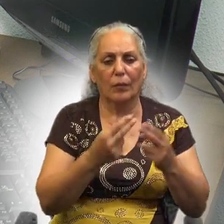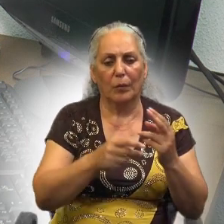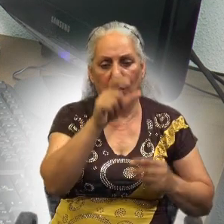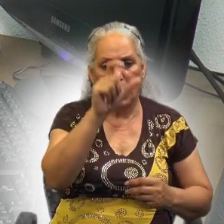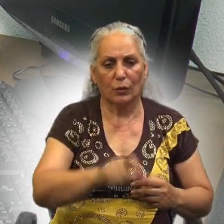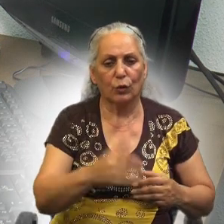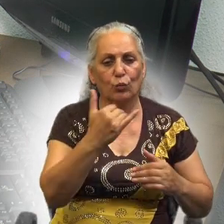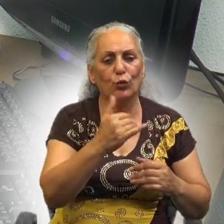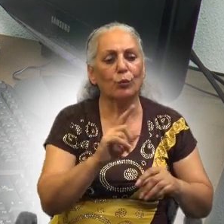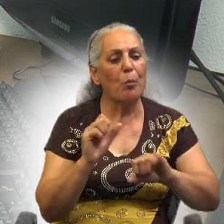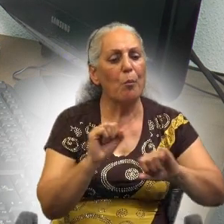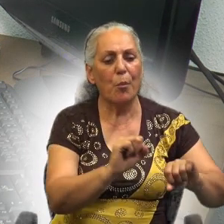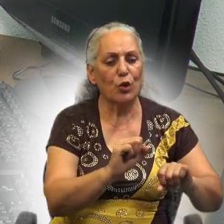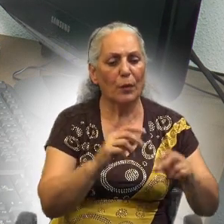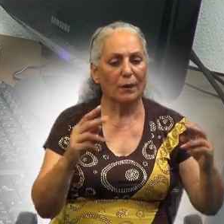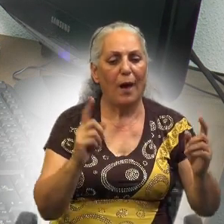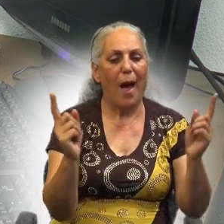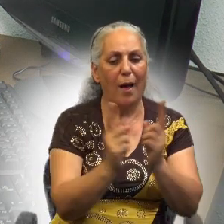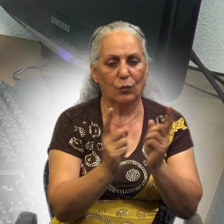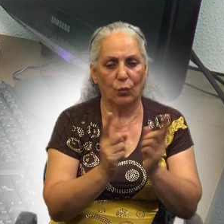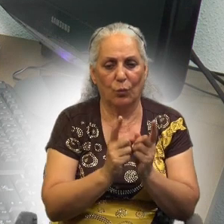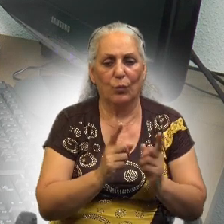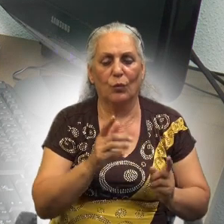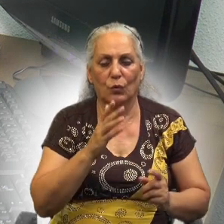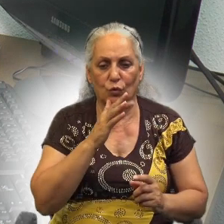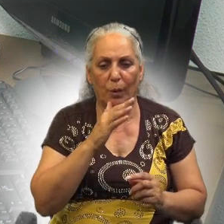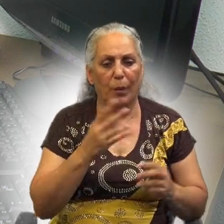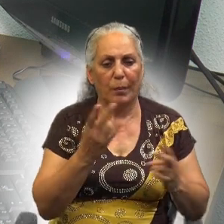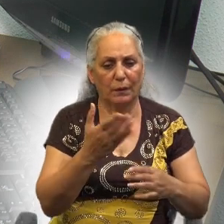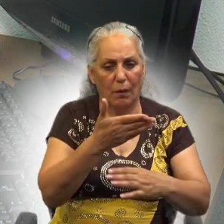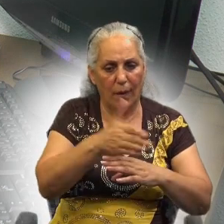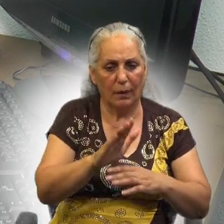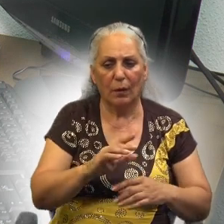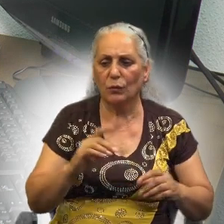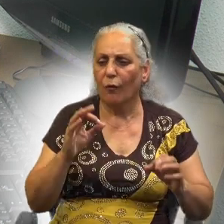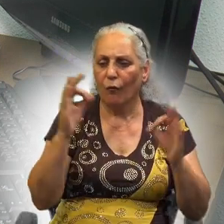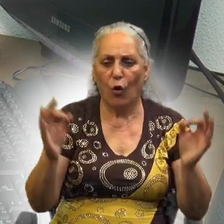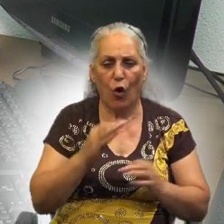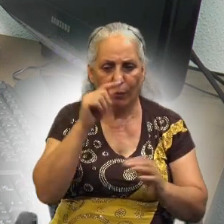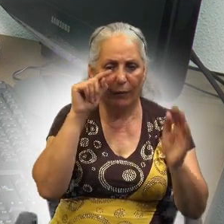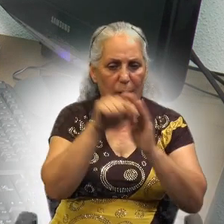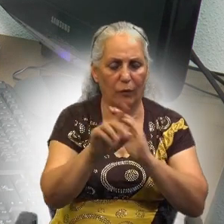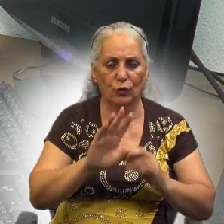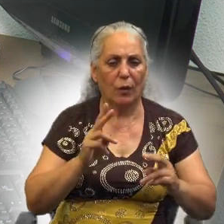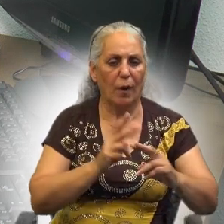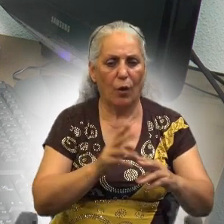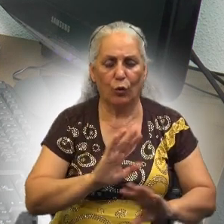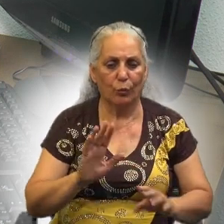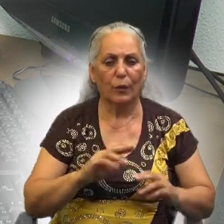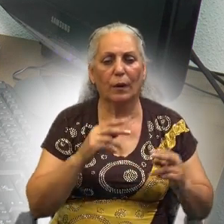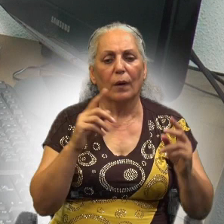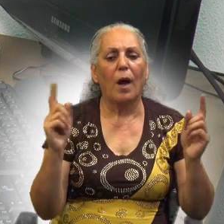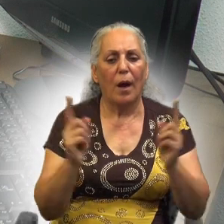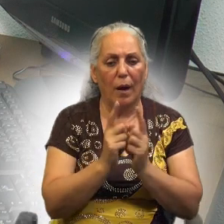կալանավորված անձի և իր պաշտպանի տեսակցությունների կարգը։ Տեսակցությունները պետք է լինեն առանձին, առանց որևէ խոչընդոտող հանգամանքի, տեսակցությունները